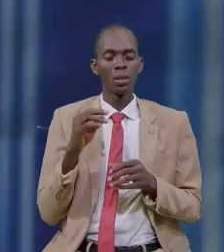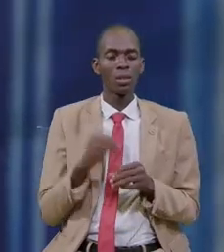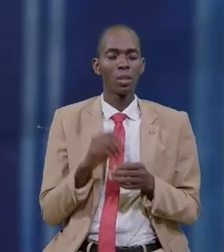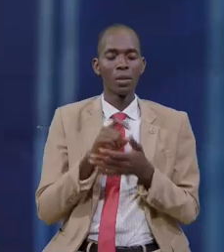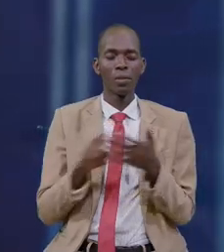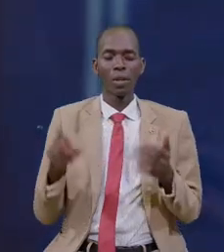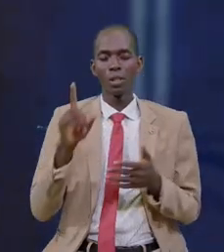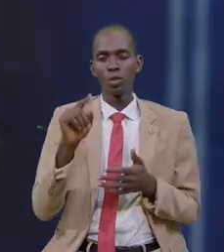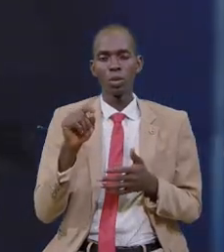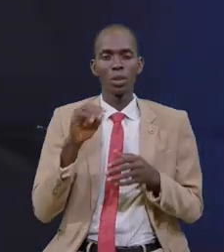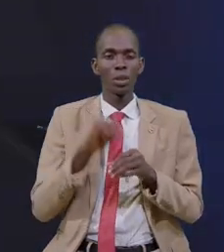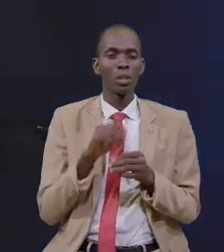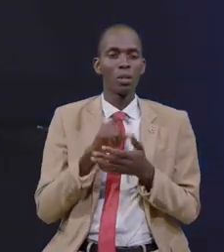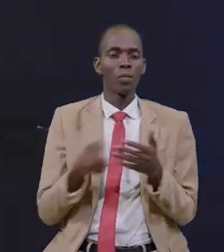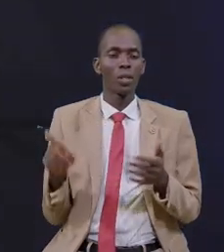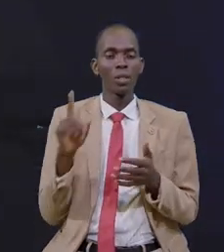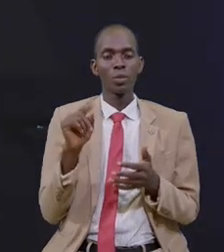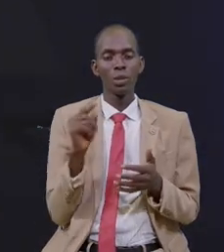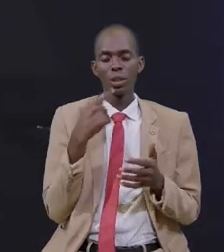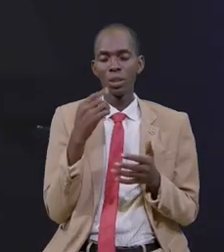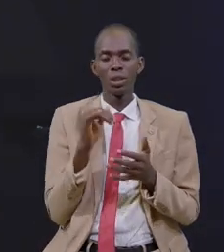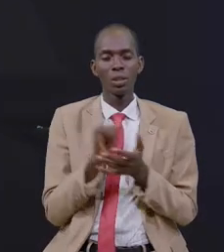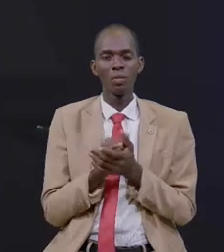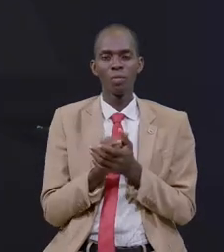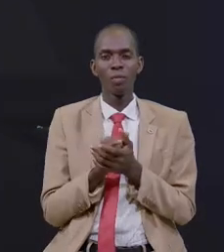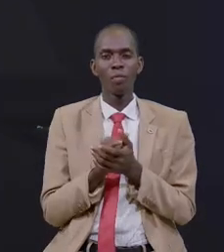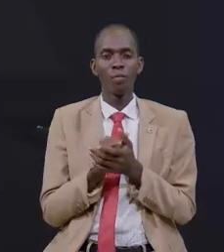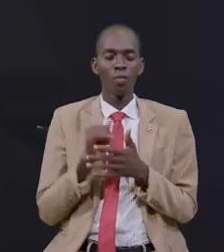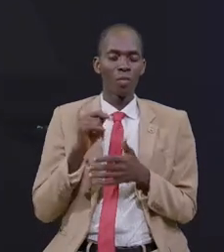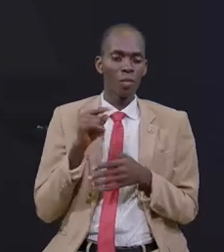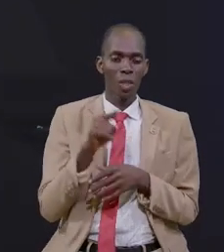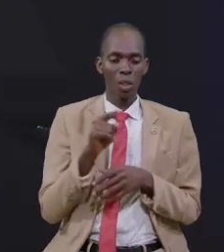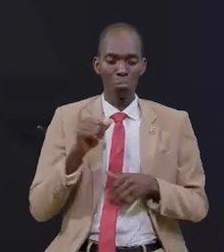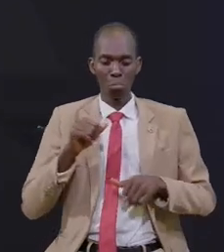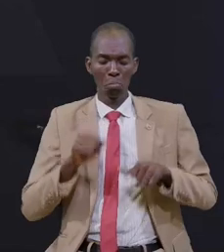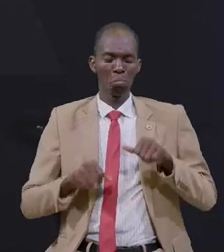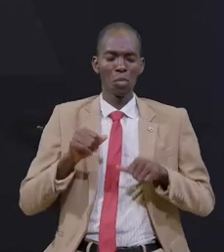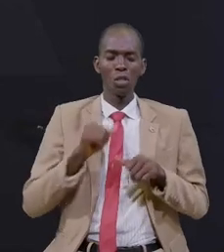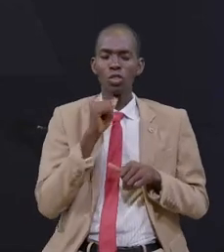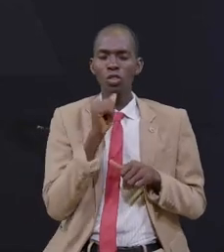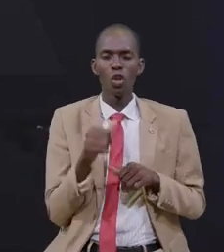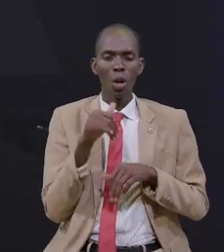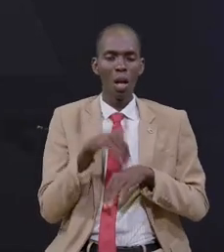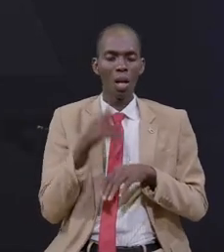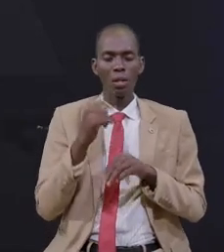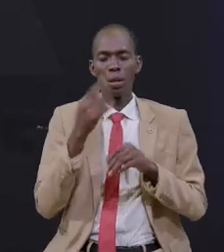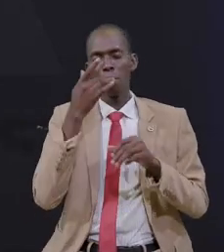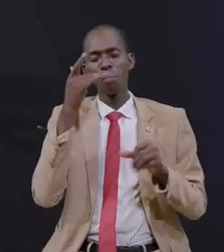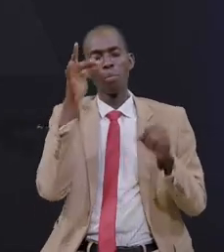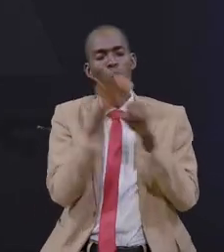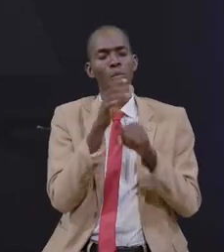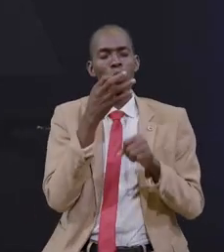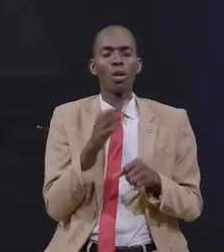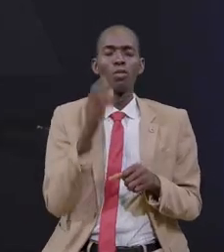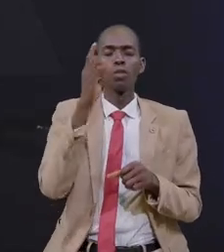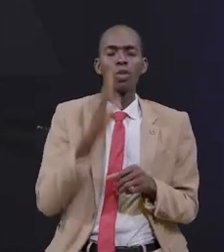Dans le verset 20, il nous dit, il ne douta point, pas incrédulité au sujet de la promesse de